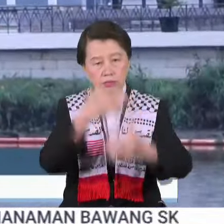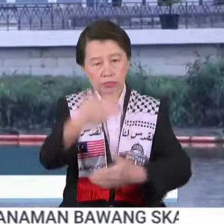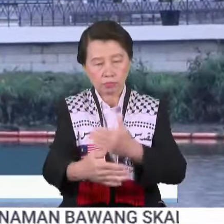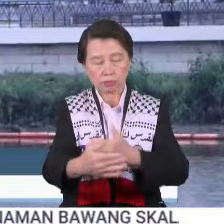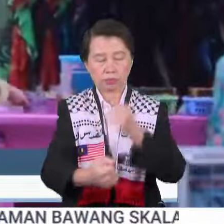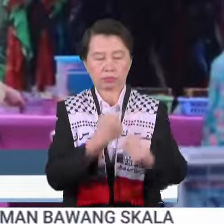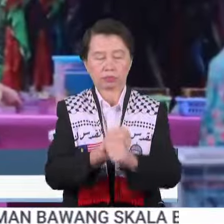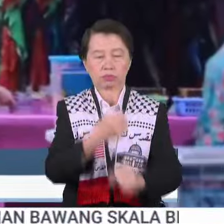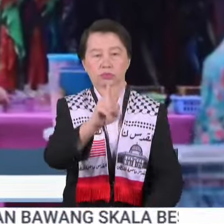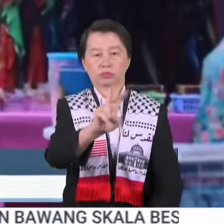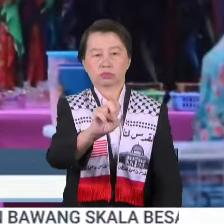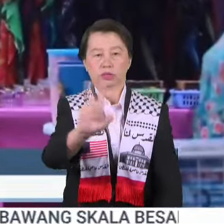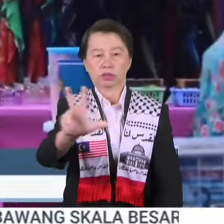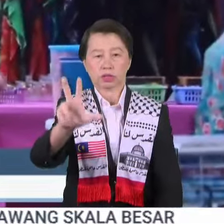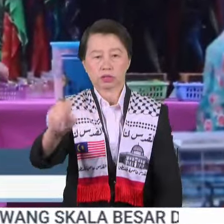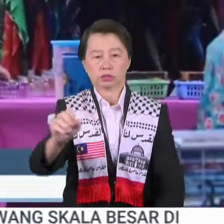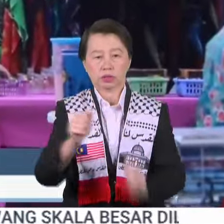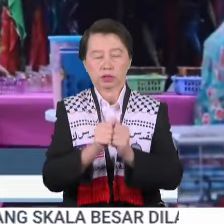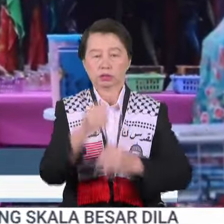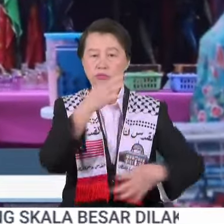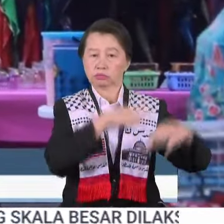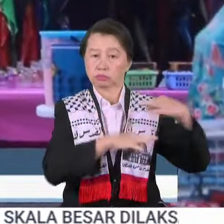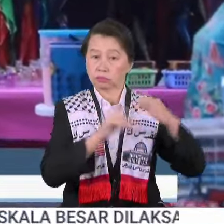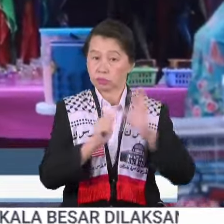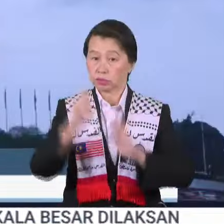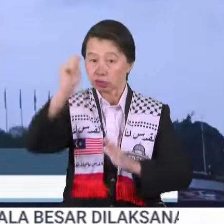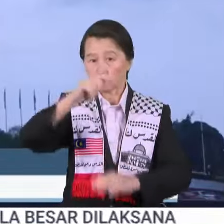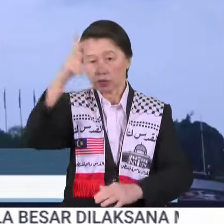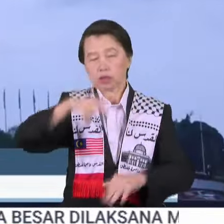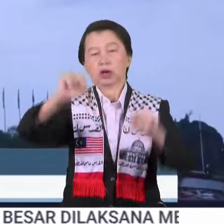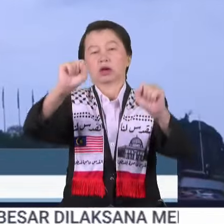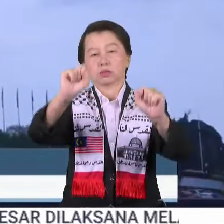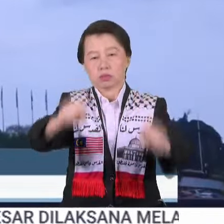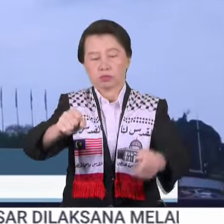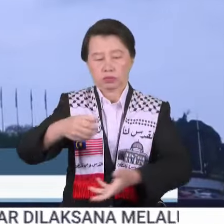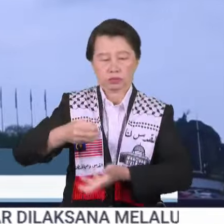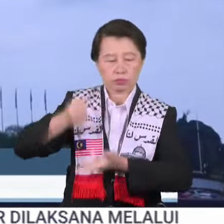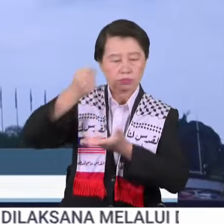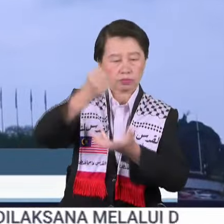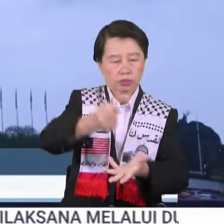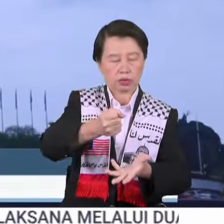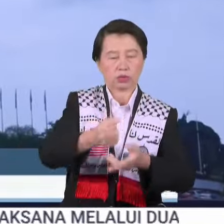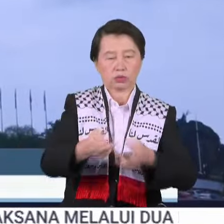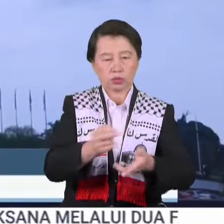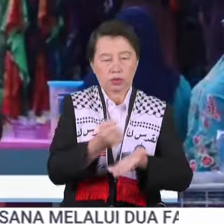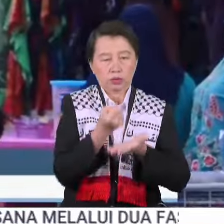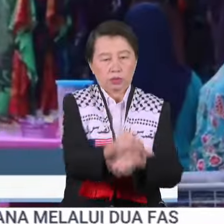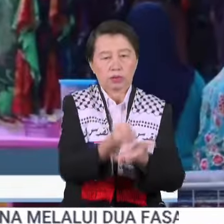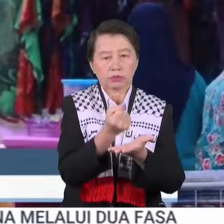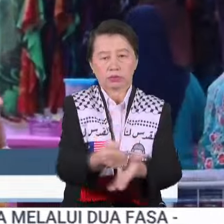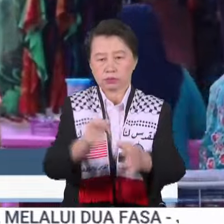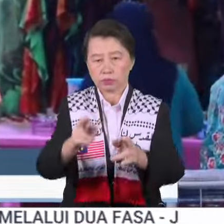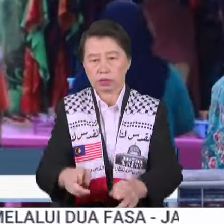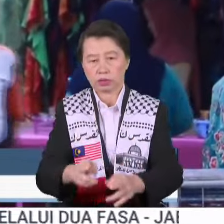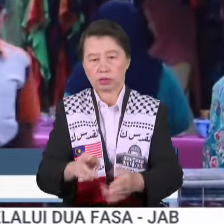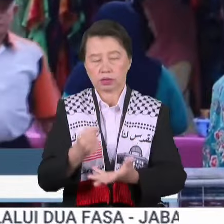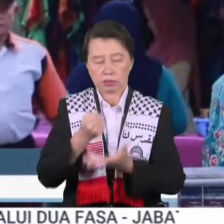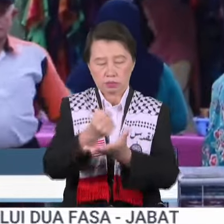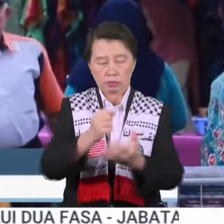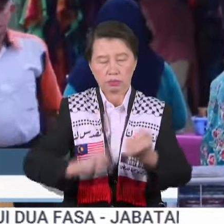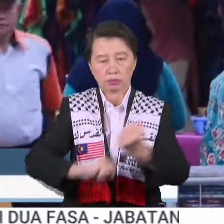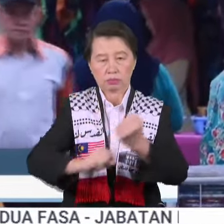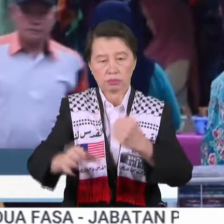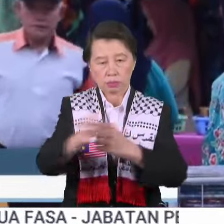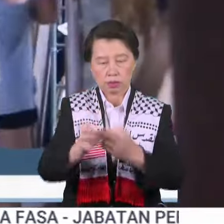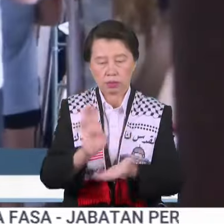tahun 2030 dengan pendapatan tinggi ini kerajaan Sarawak mampu menyalurkan pelbagai usaha membantu rakyat melalui subsidi